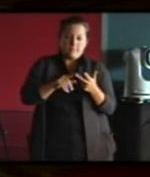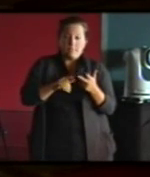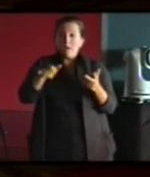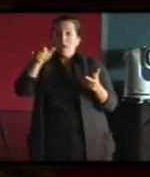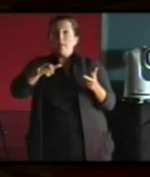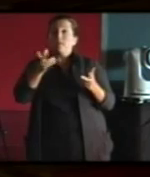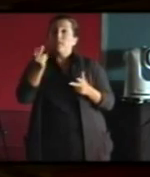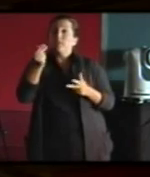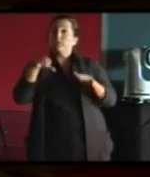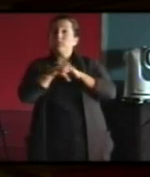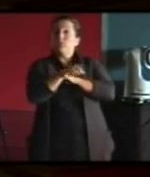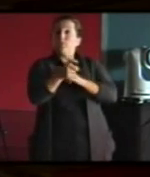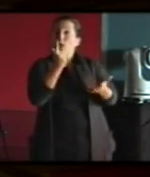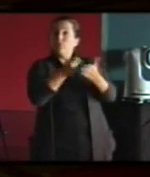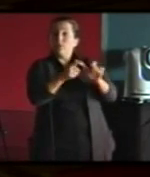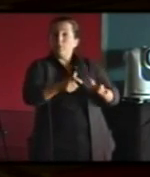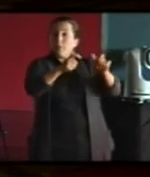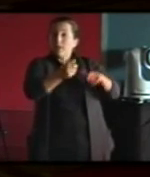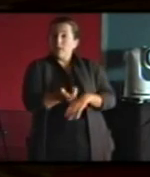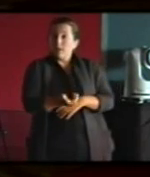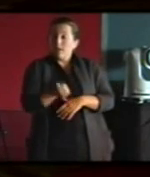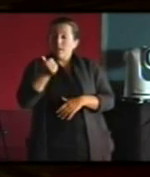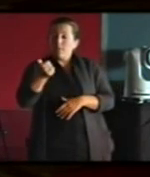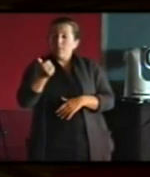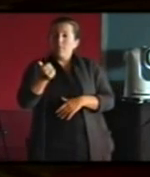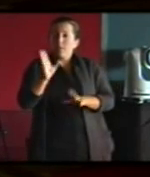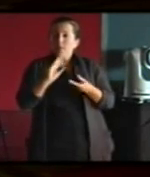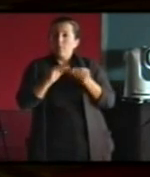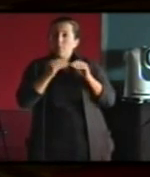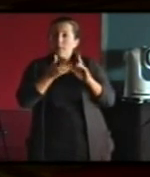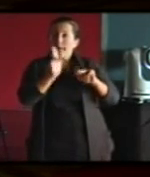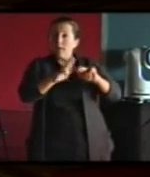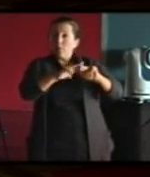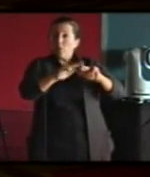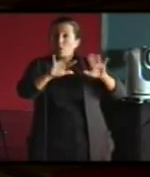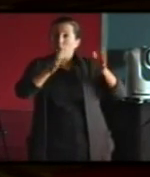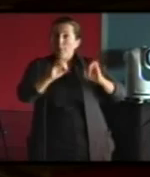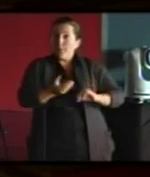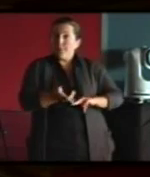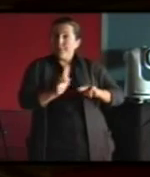investisseur immobilier, comment se pose la problématique de la rénovation